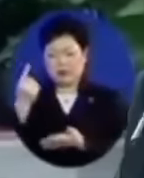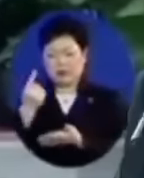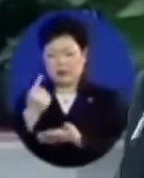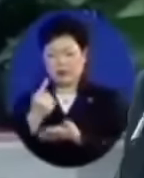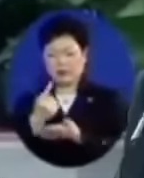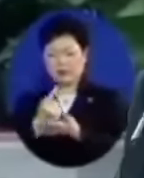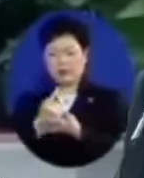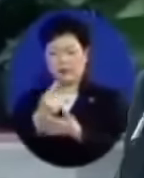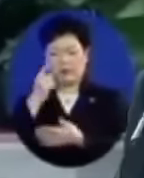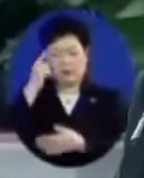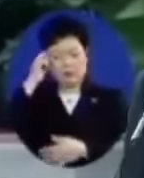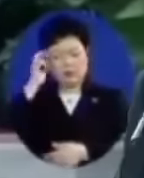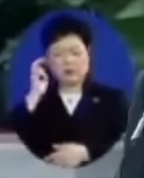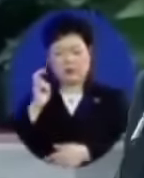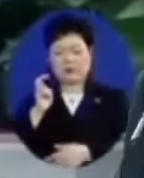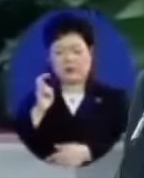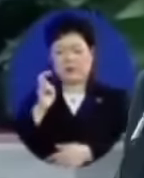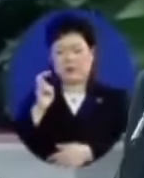도적같이